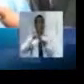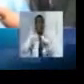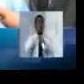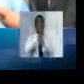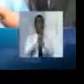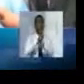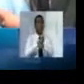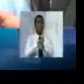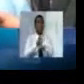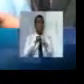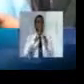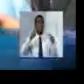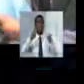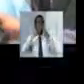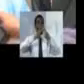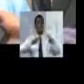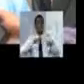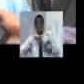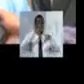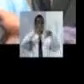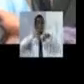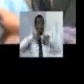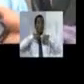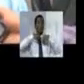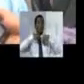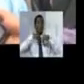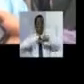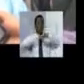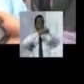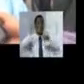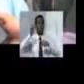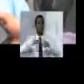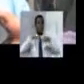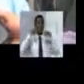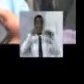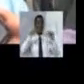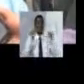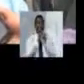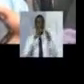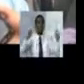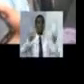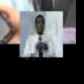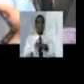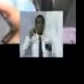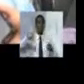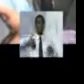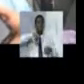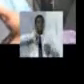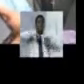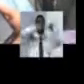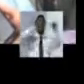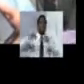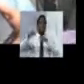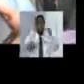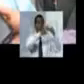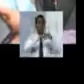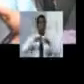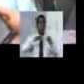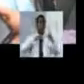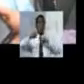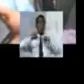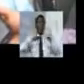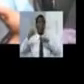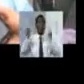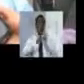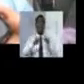Abidjan, cette grande ville, a adopté la sécurité électronique avec de grands moyens. Nous allons continuer de collaborer, d'échanger